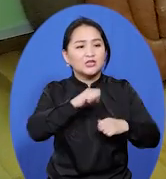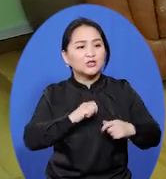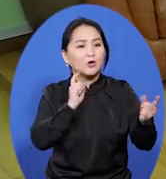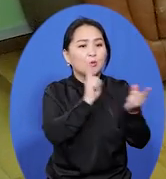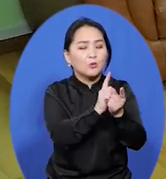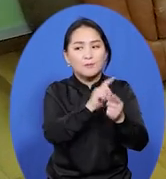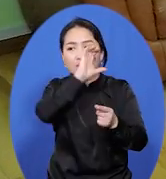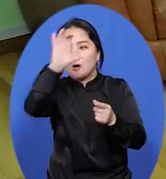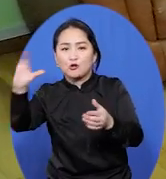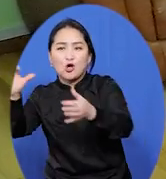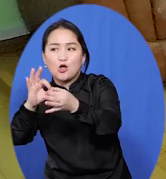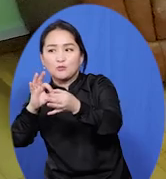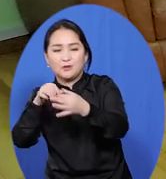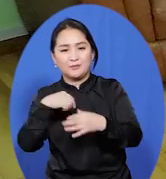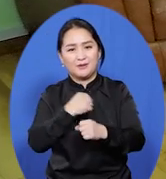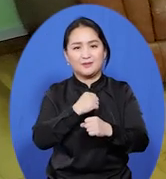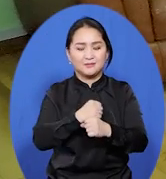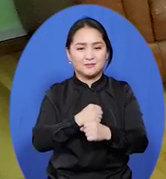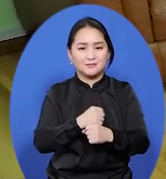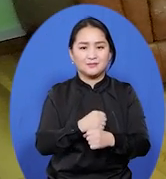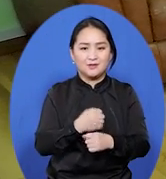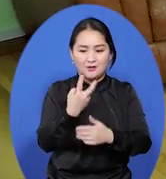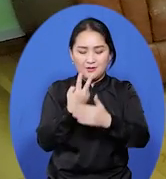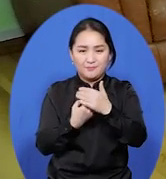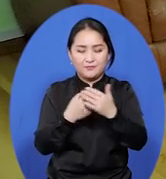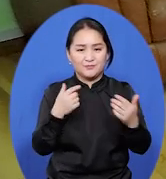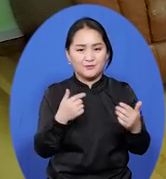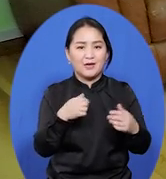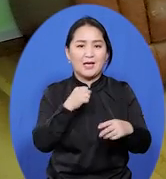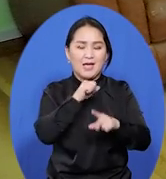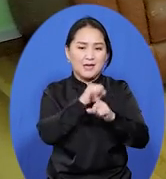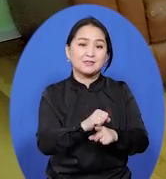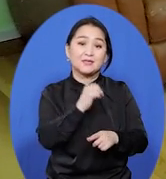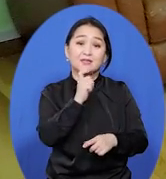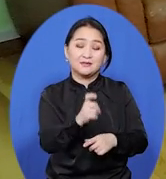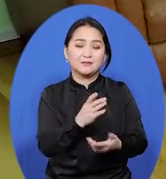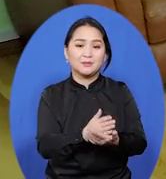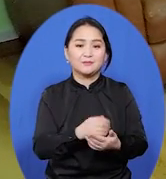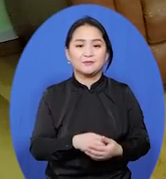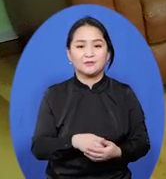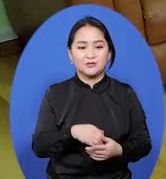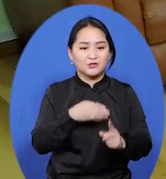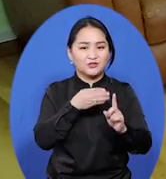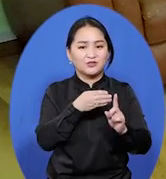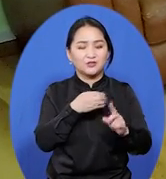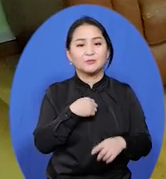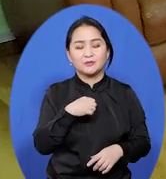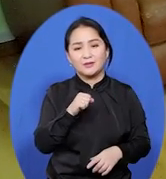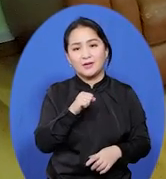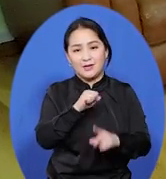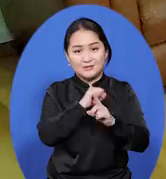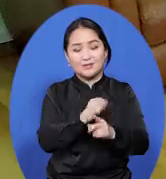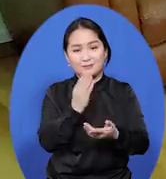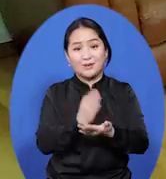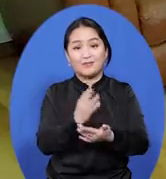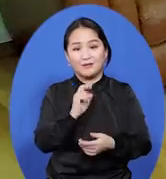нэгтэйгээ холбогддог эднүүсийн хооронд нь зуучилдаг ийм ажил учраас энэ хоёр маань хоорондоо жаахан ачааллын үед чиглэлийн хувьд бас жаахан ингээд хоорондоо нэг ийм